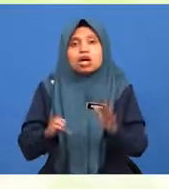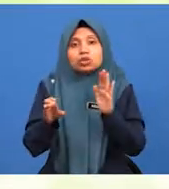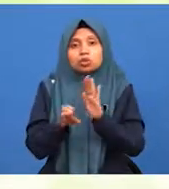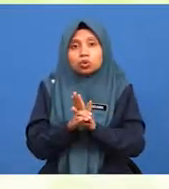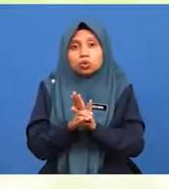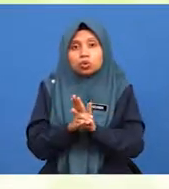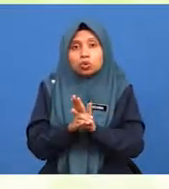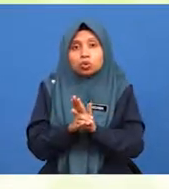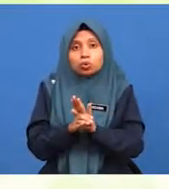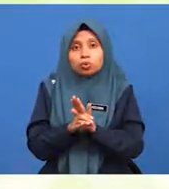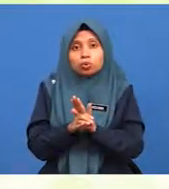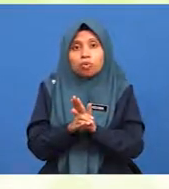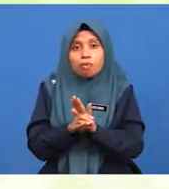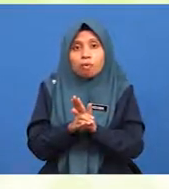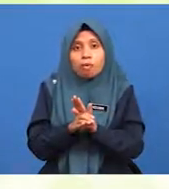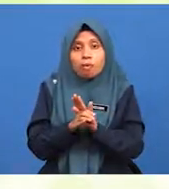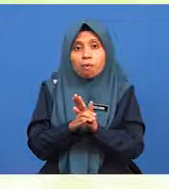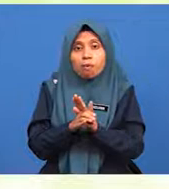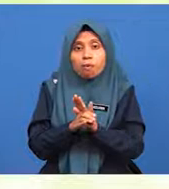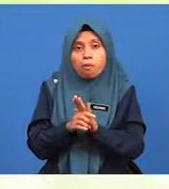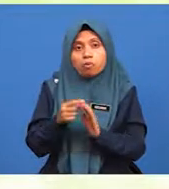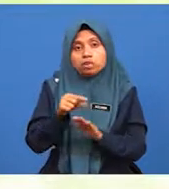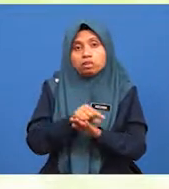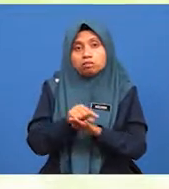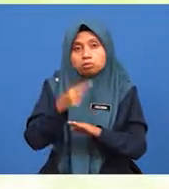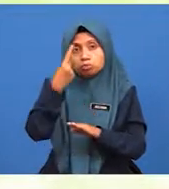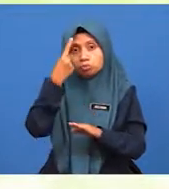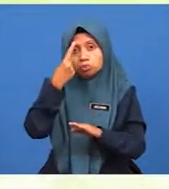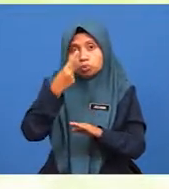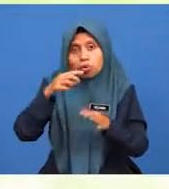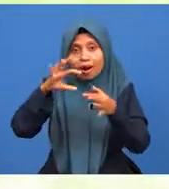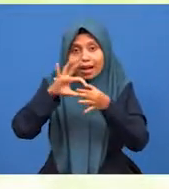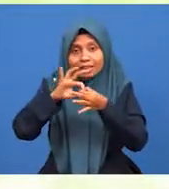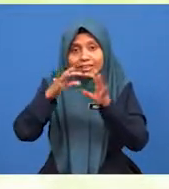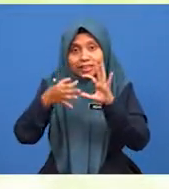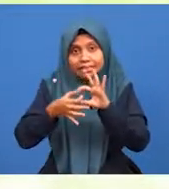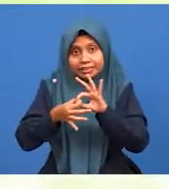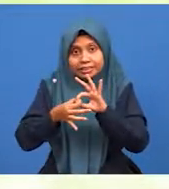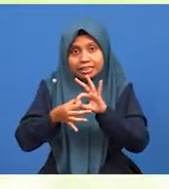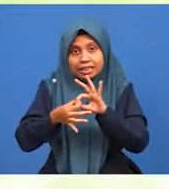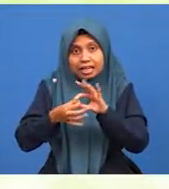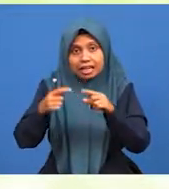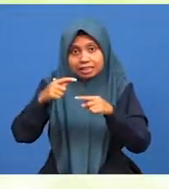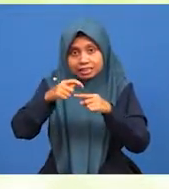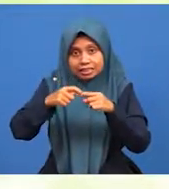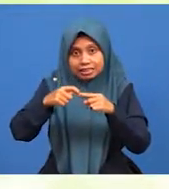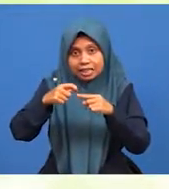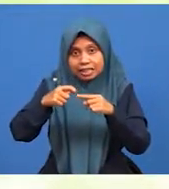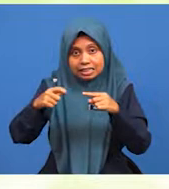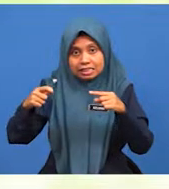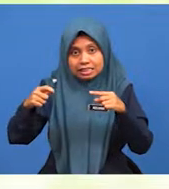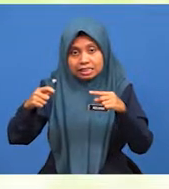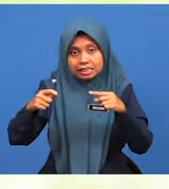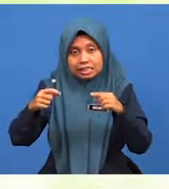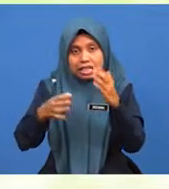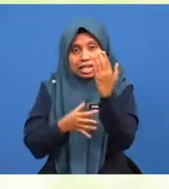Contohnya, penjodoh bilangan utas digunakan untuk rantai, tali, gelang